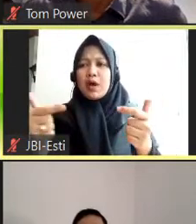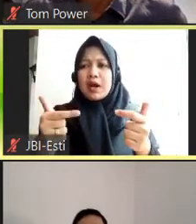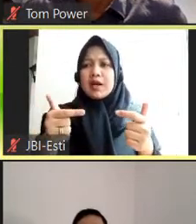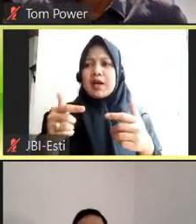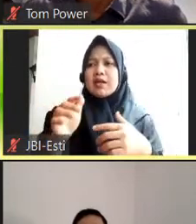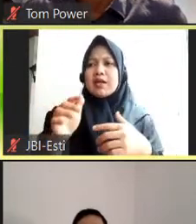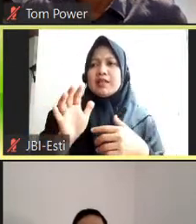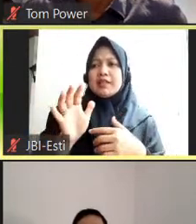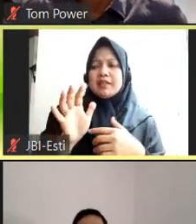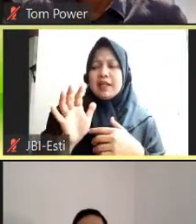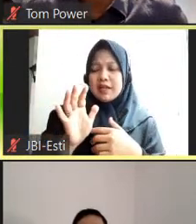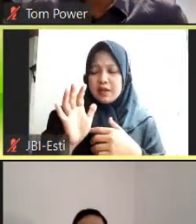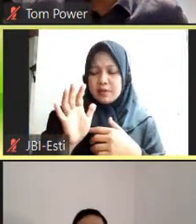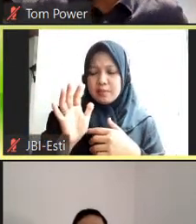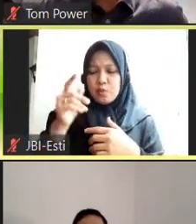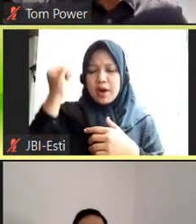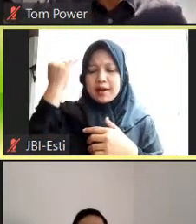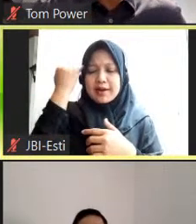Berners-Lee ketika membuat